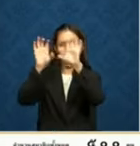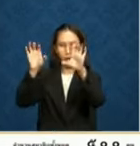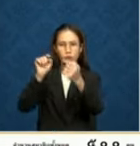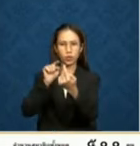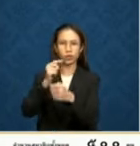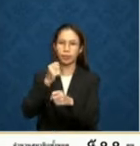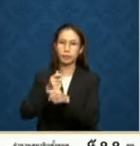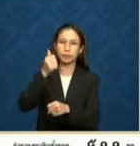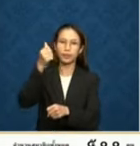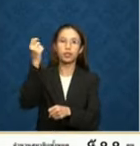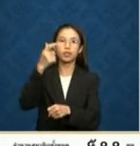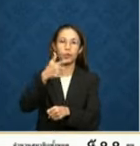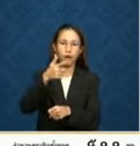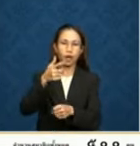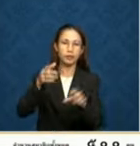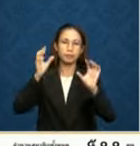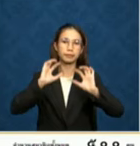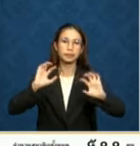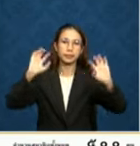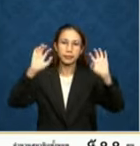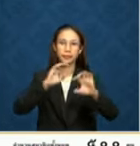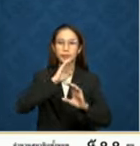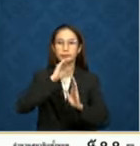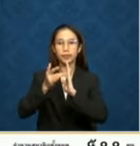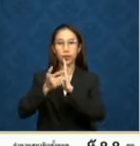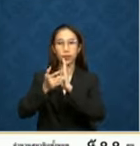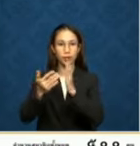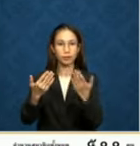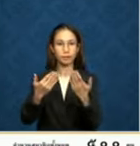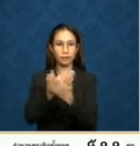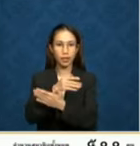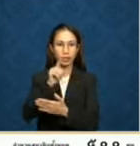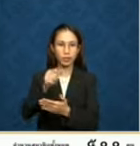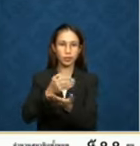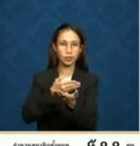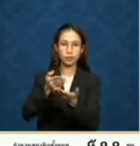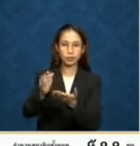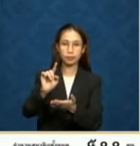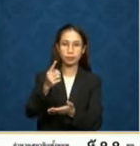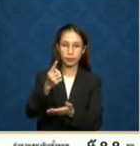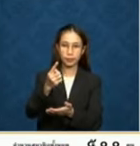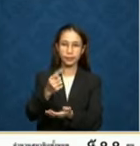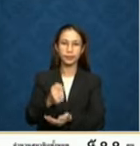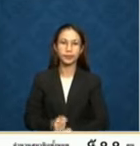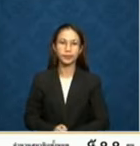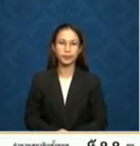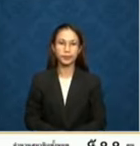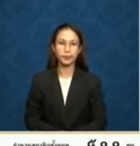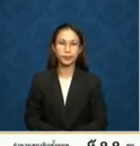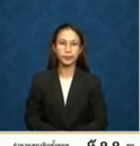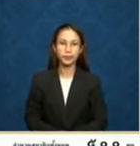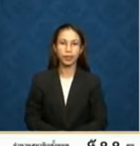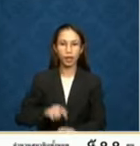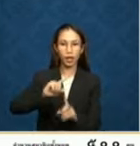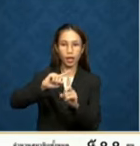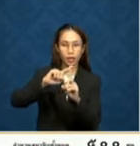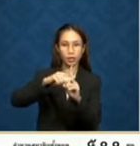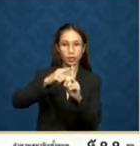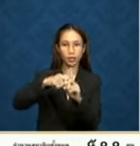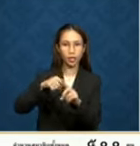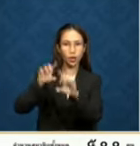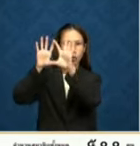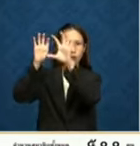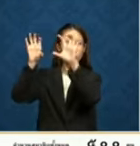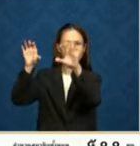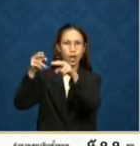รดอย่แ่นอนยัไม่นับวาเมอเทคโนโยีเปลี่ยน เดียวก็ตองซ้อหาร์แร์มาอีก ดังนั้นการไปเช่าใช้คลาตเอกช